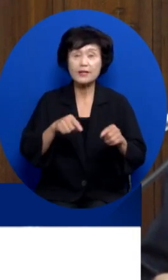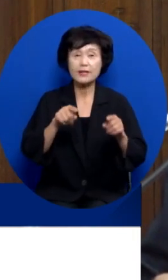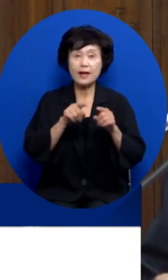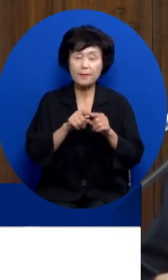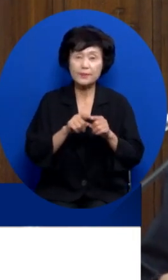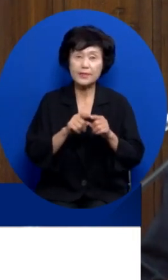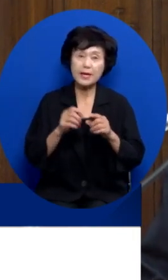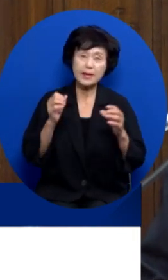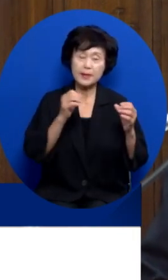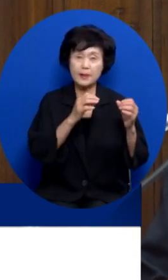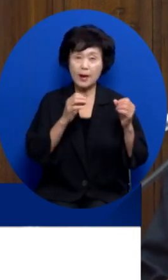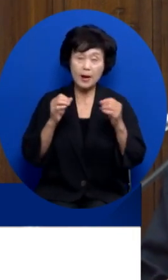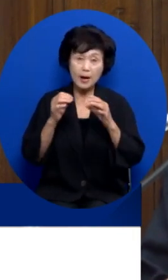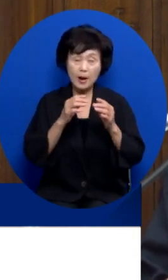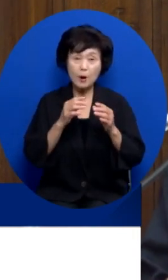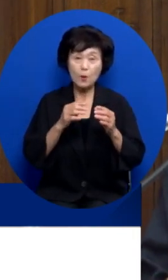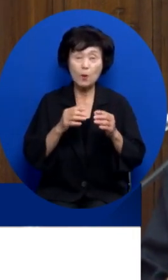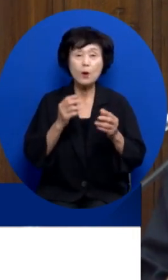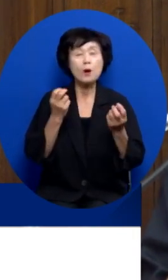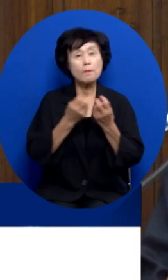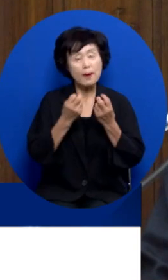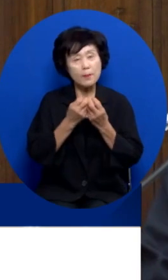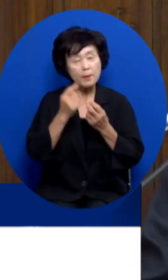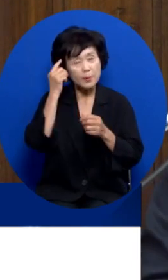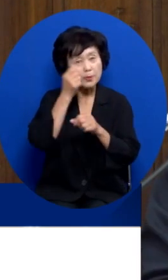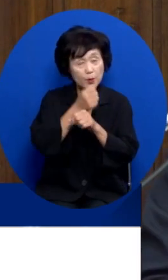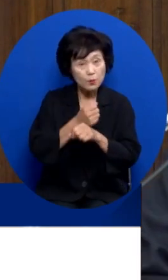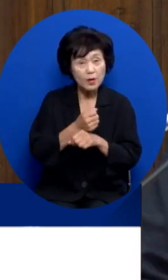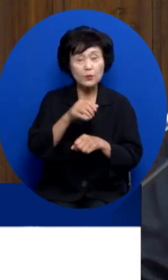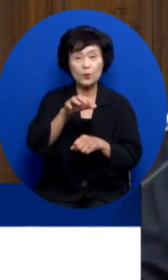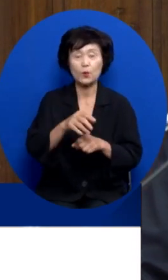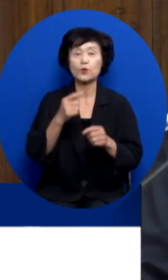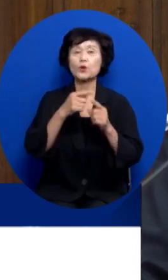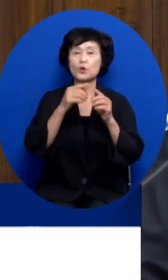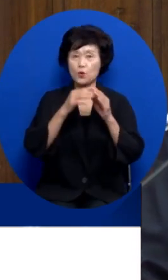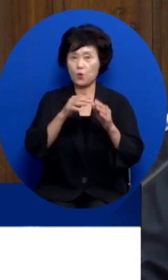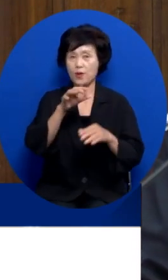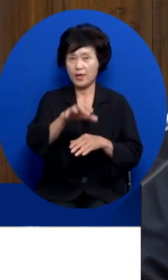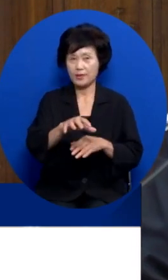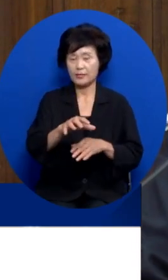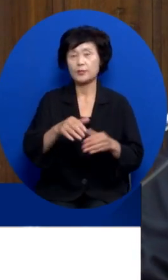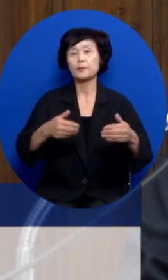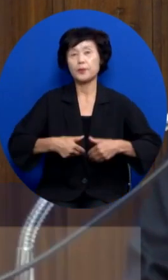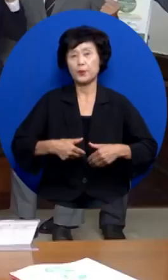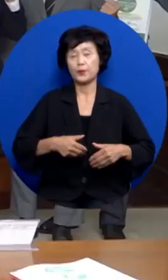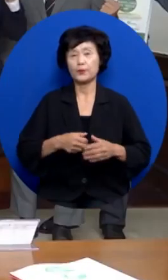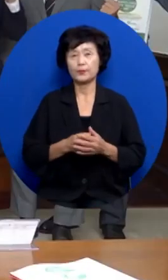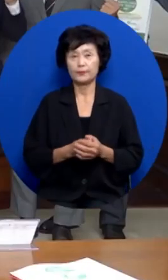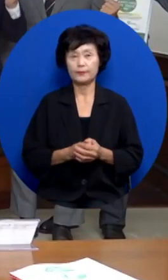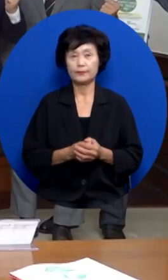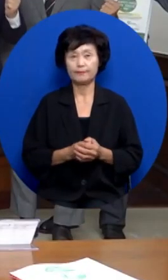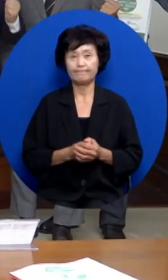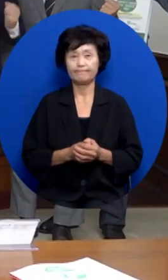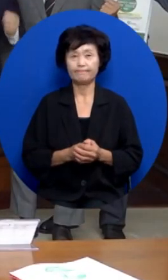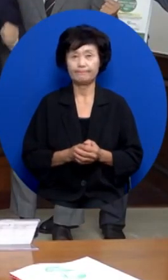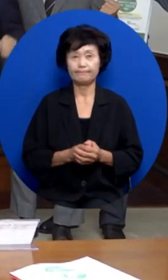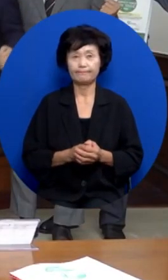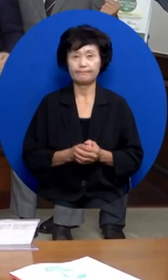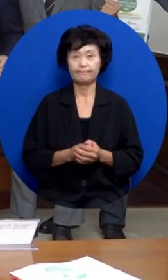대책을 세우고 협력할 수 있는 그런 공론장을 교회가 가져야 된다는 것이죠. CTS